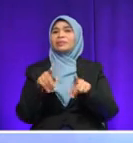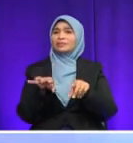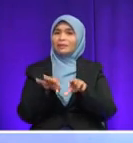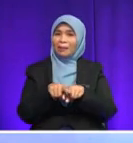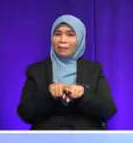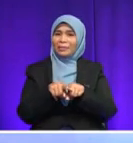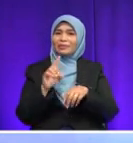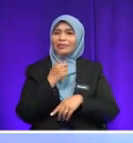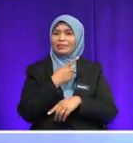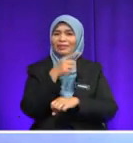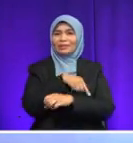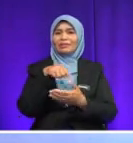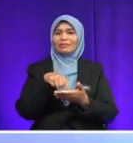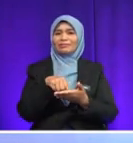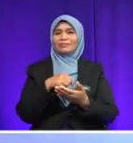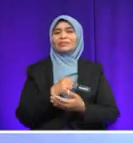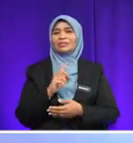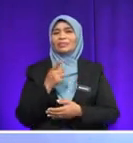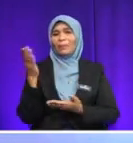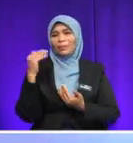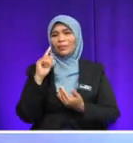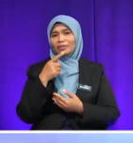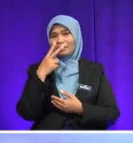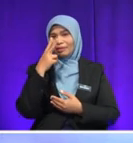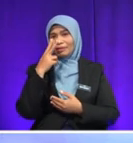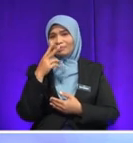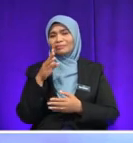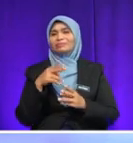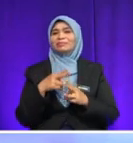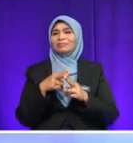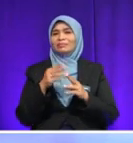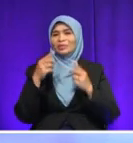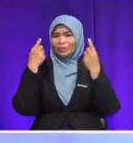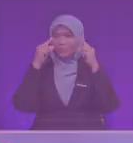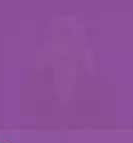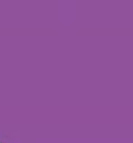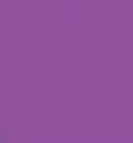calang-calang orangnya Jom kita saksikan dahulu profil dulu